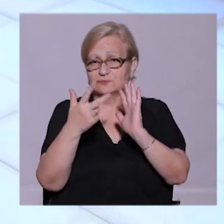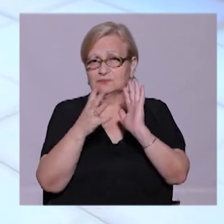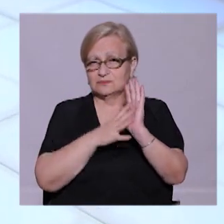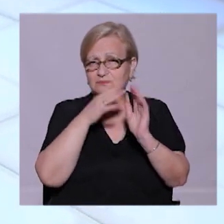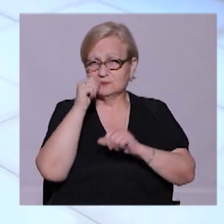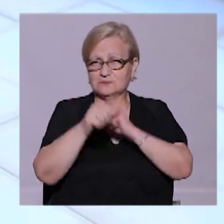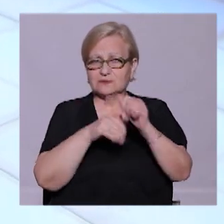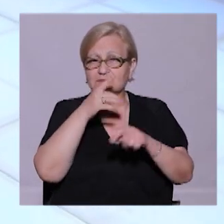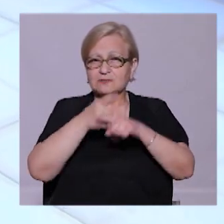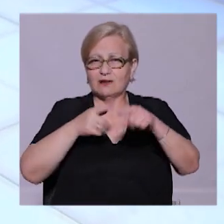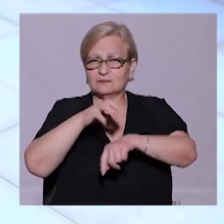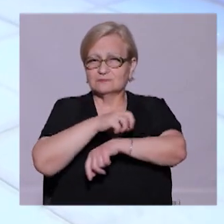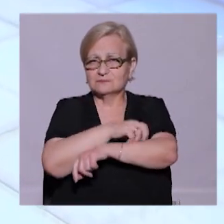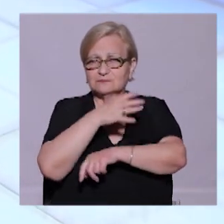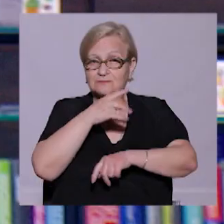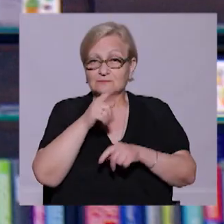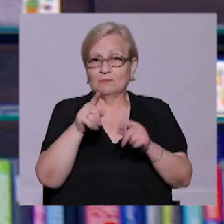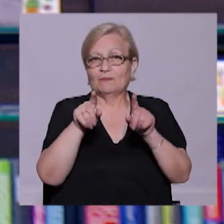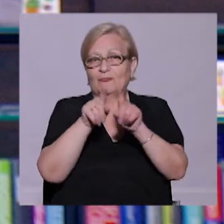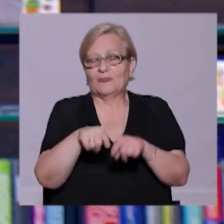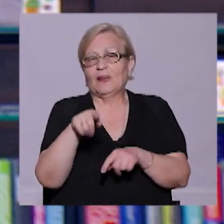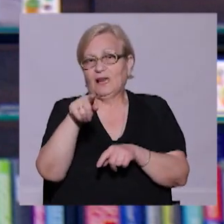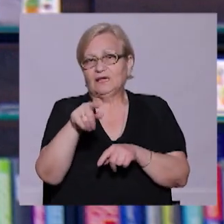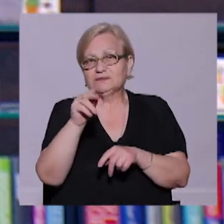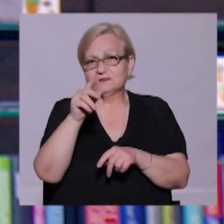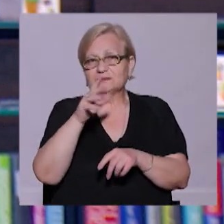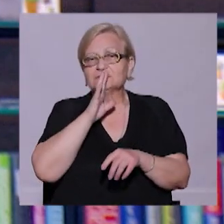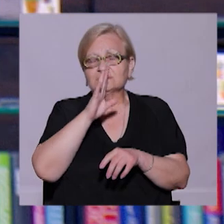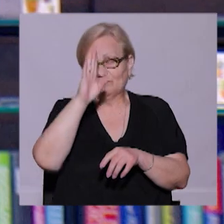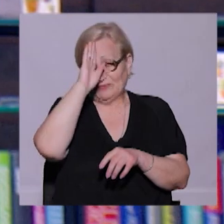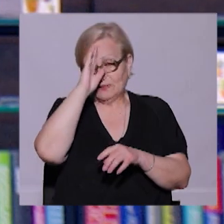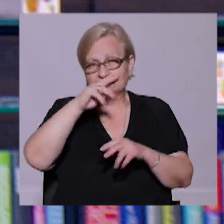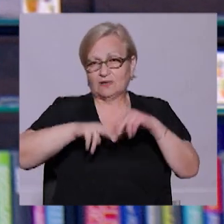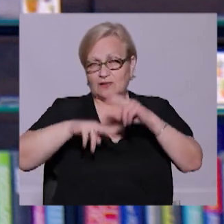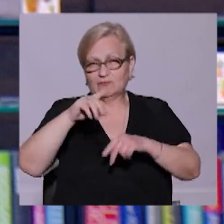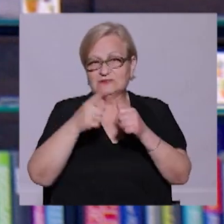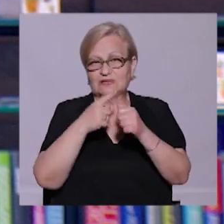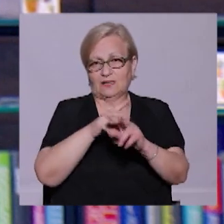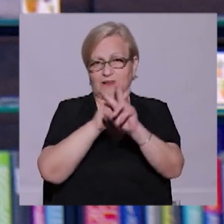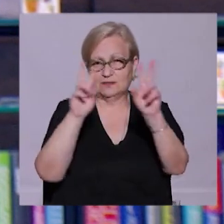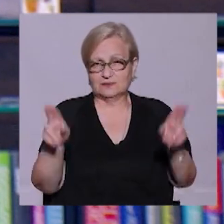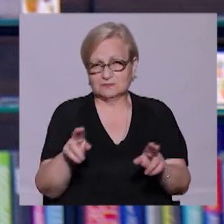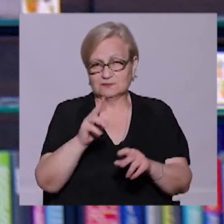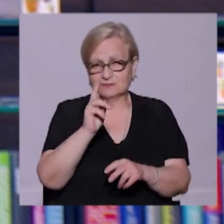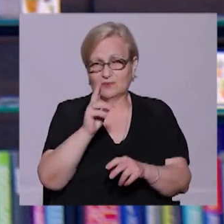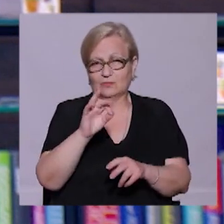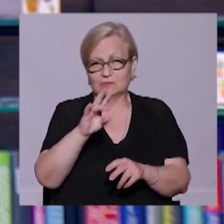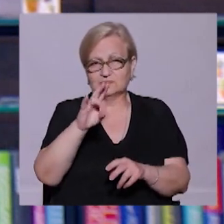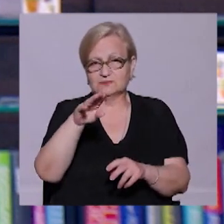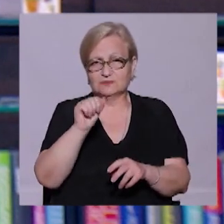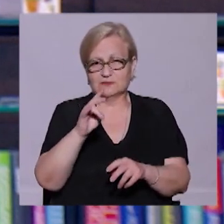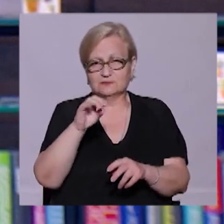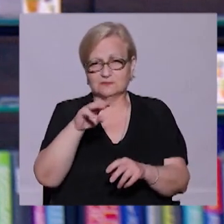რომანს, სხვათა შორის არსაკიძეს კონსტანტინე ქვია და არც ეს არ არის შემთხვევითი, საერთოდ ამ წერალს ახასიათებს საკუთარი